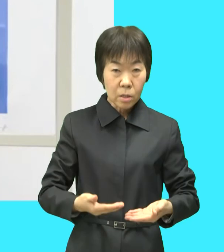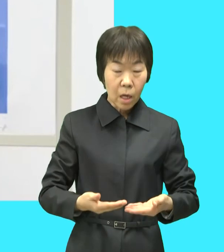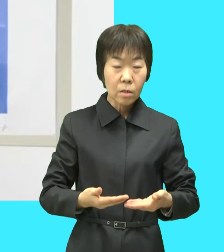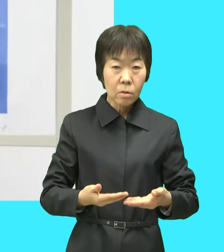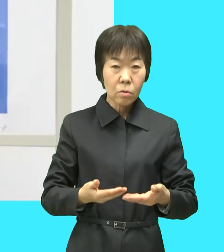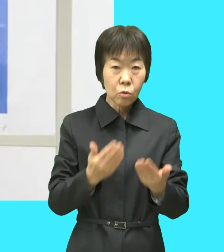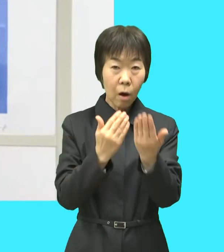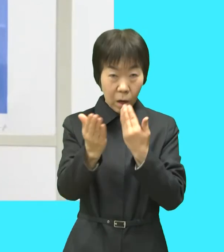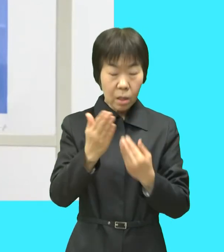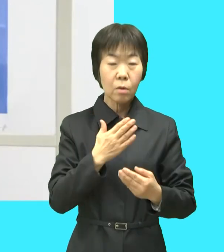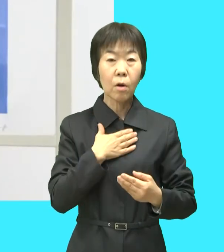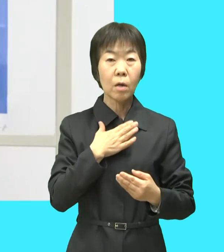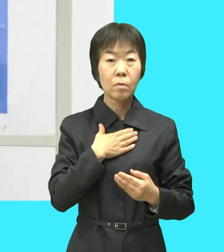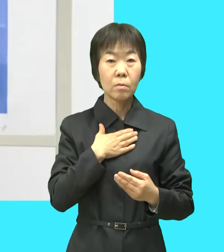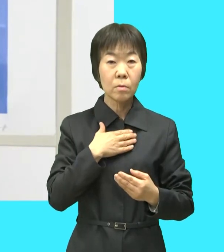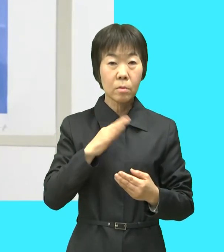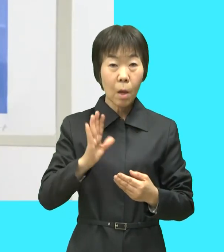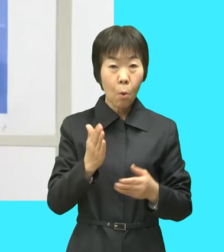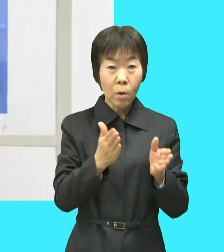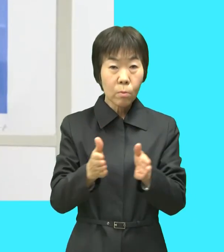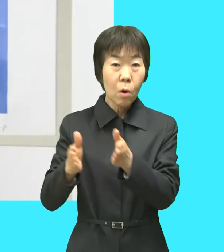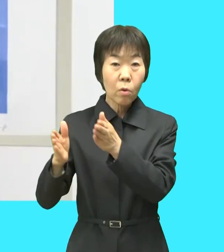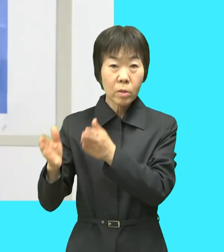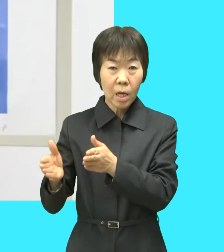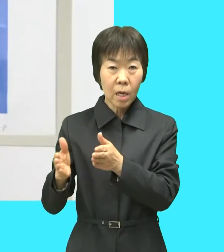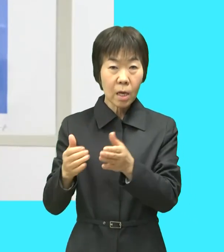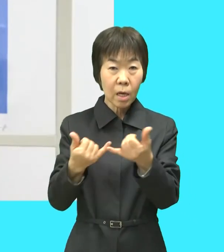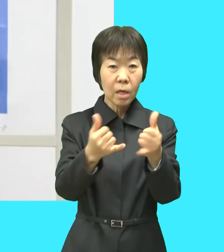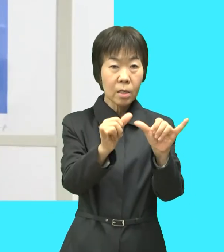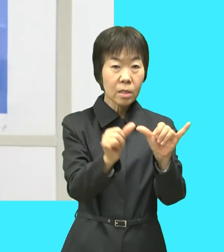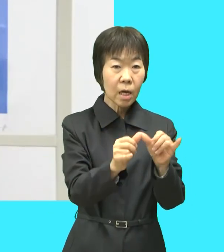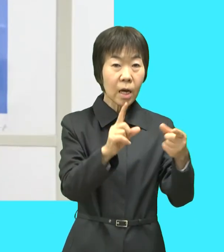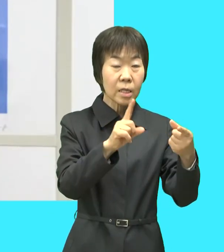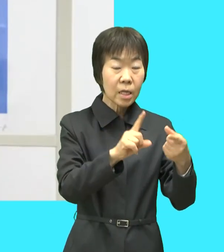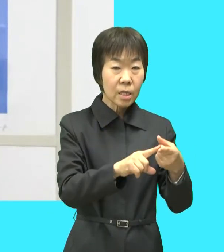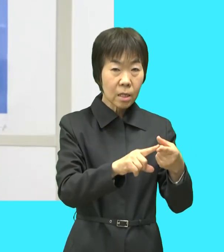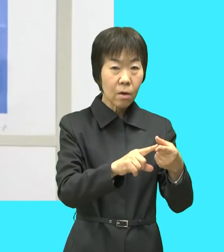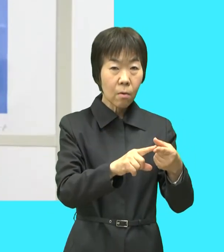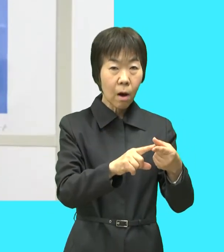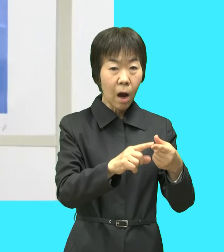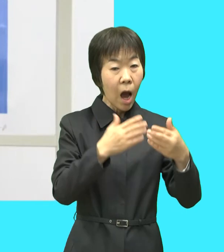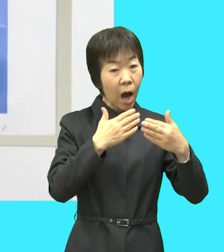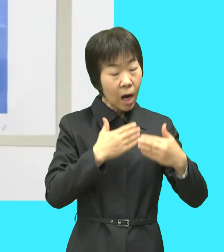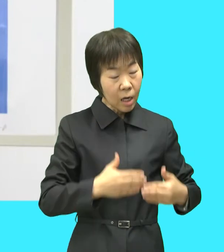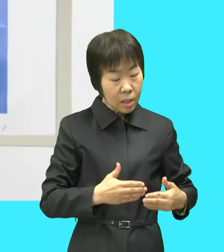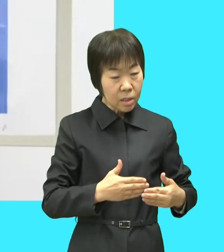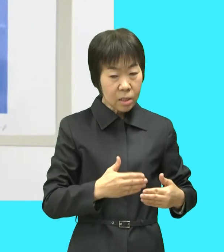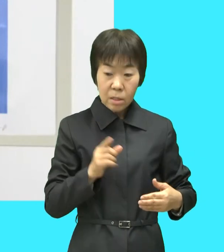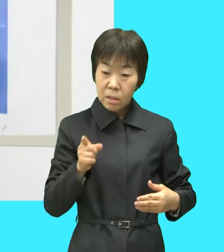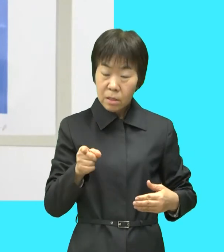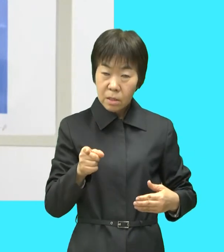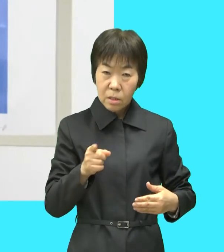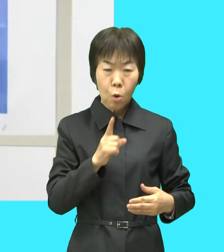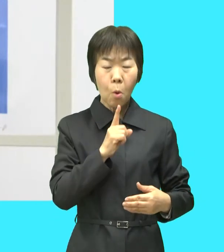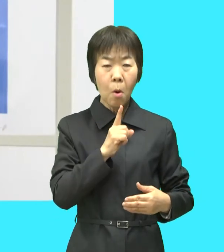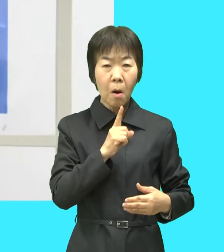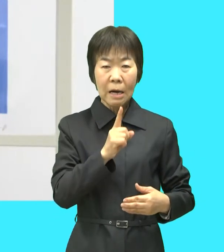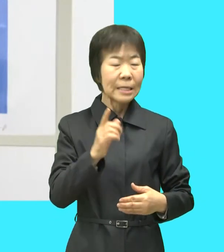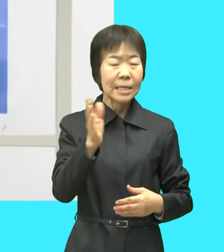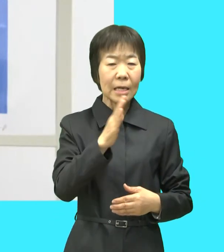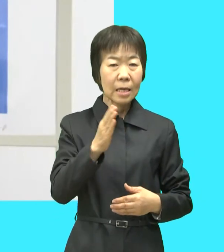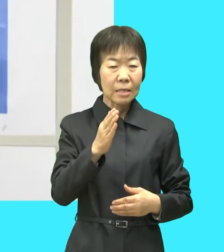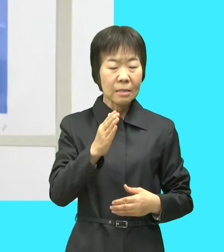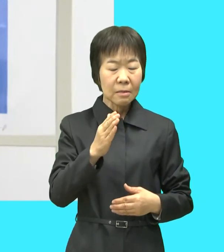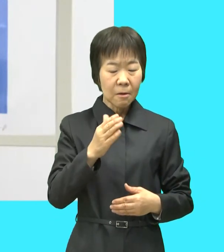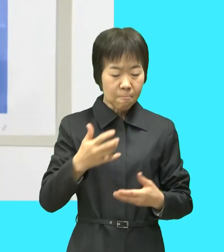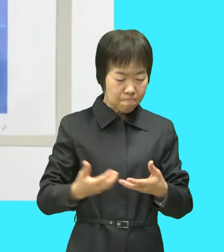が明確であっても、一方で社会的にはそれが安心だねというふうに受け止められないというジレンマがあ